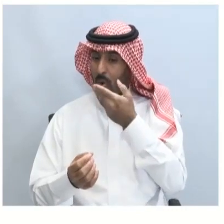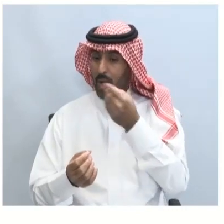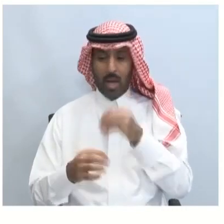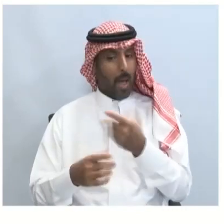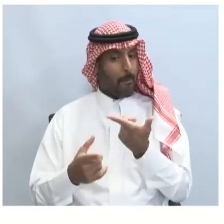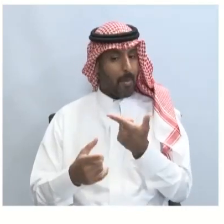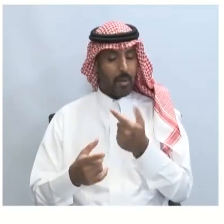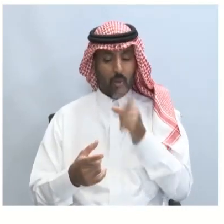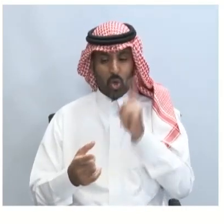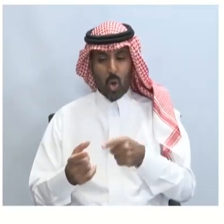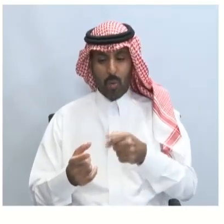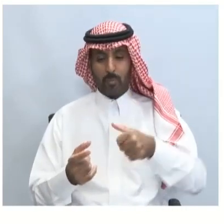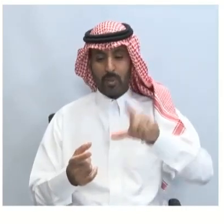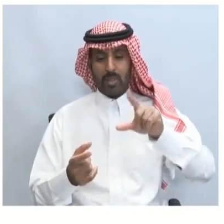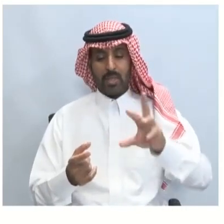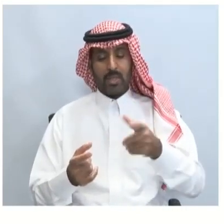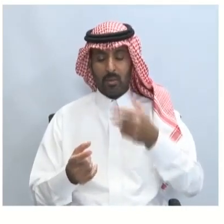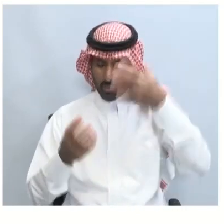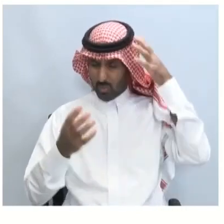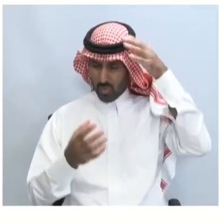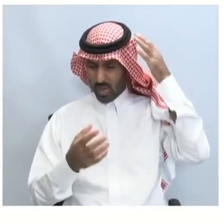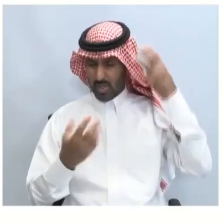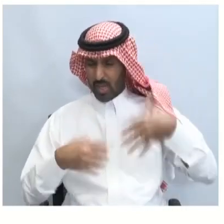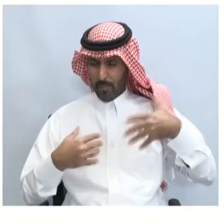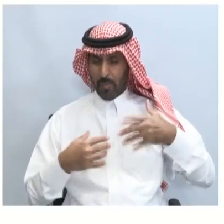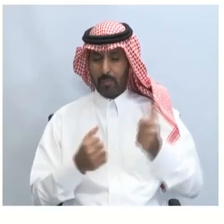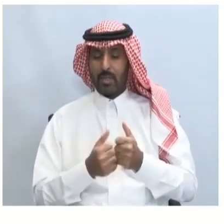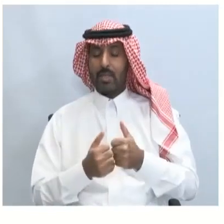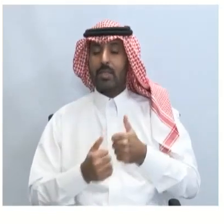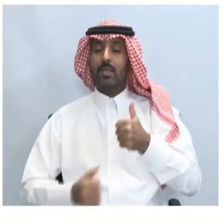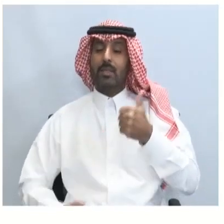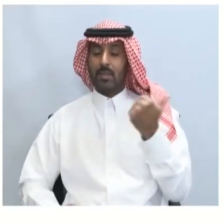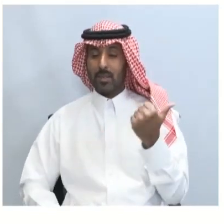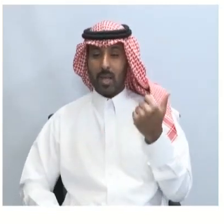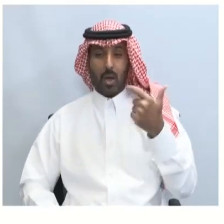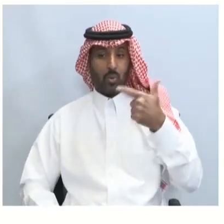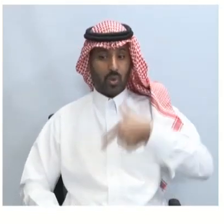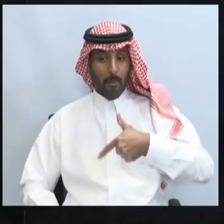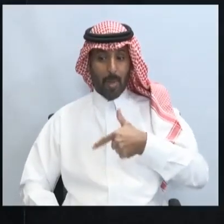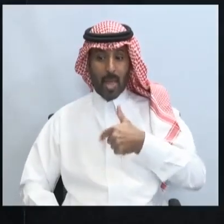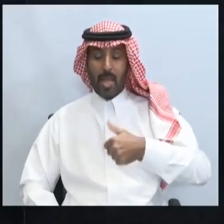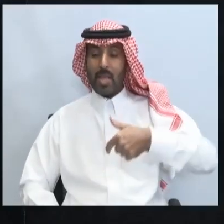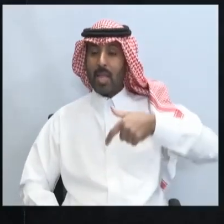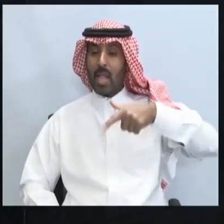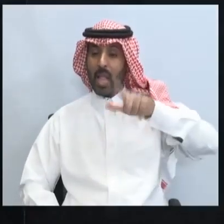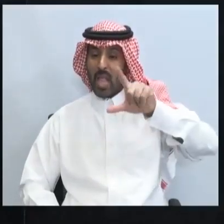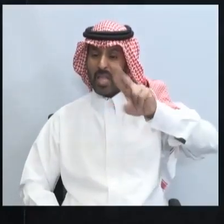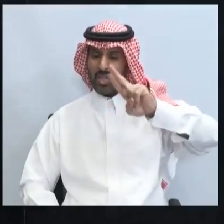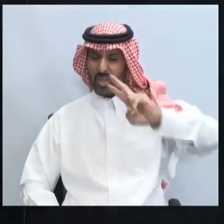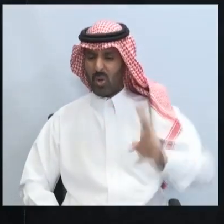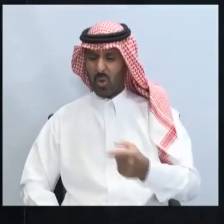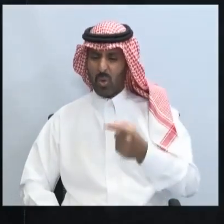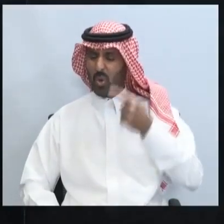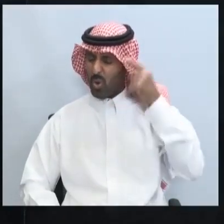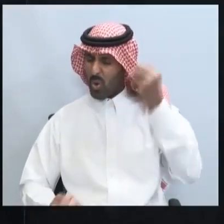يوميا في الاستحمام تخيلوا هذا الماء نعمه من الله وهو مكلف